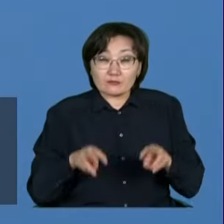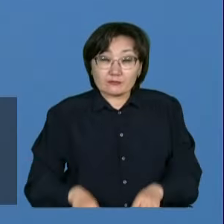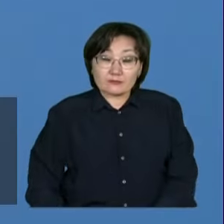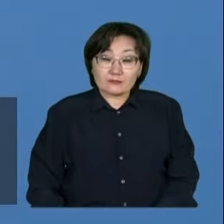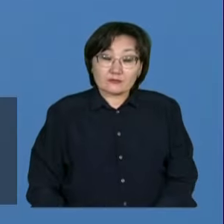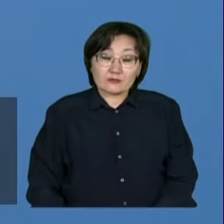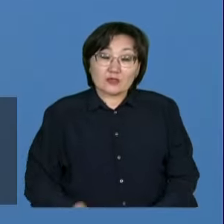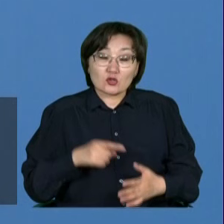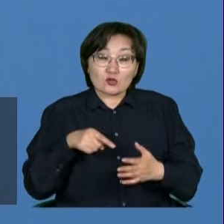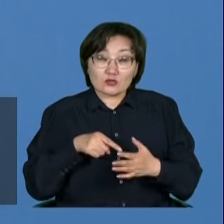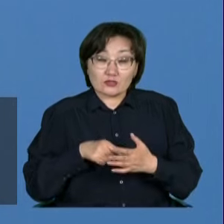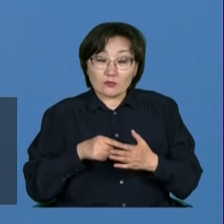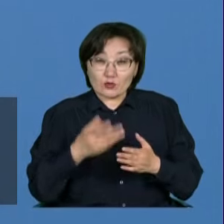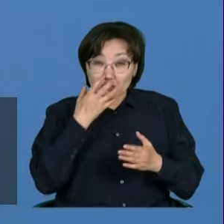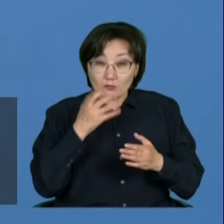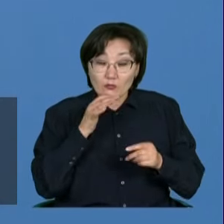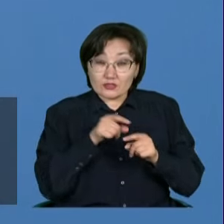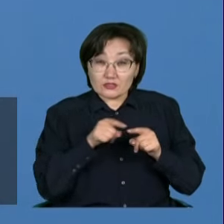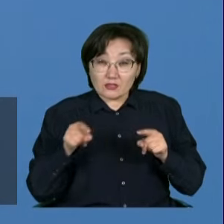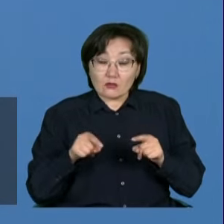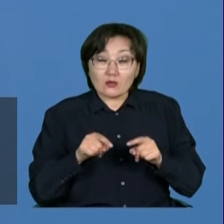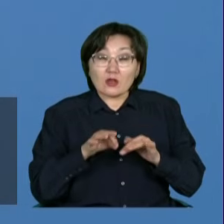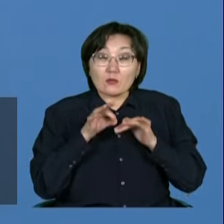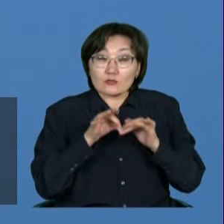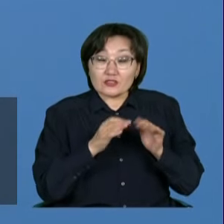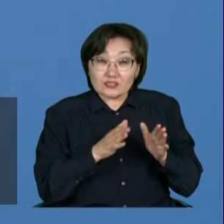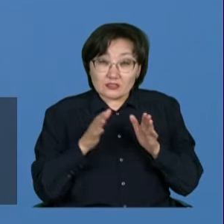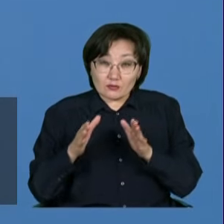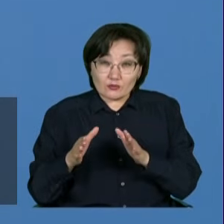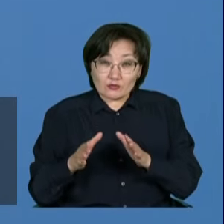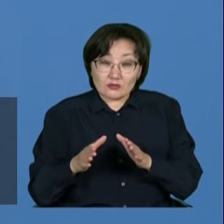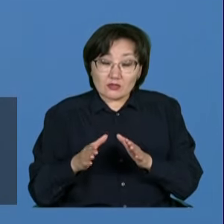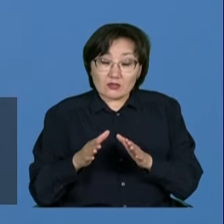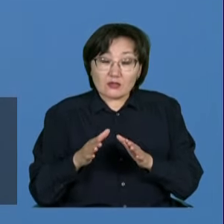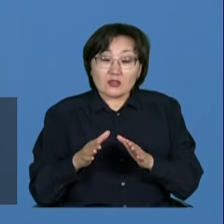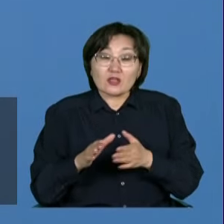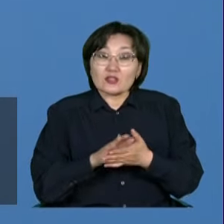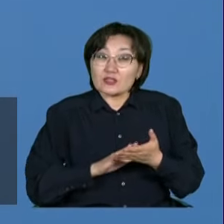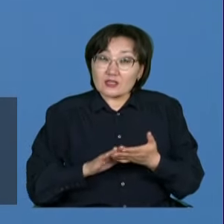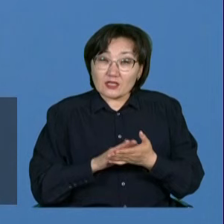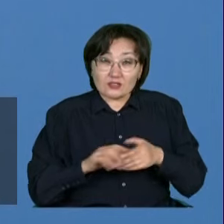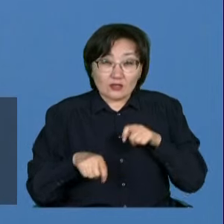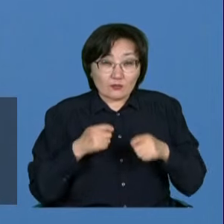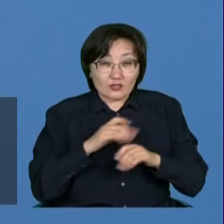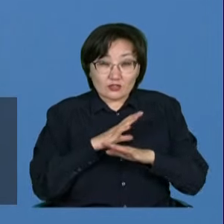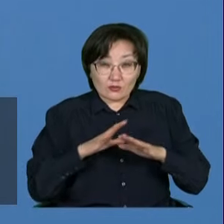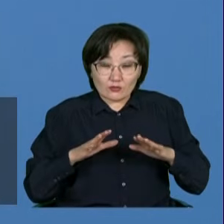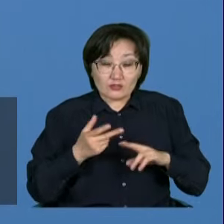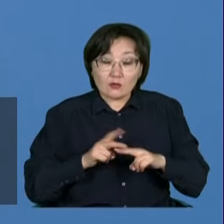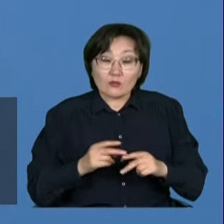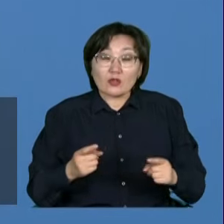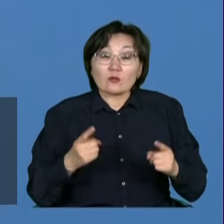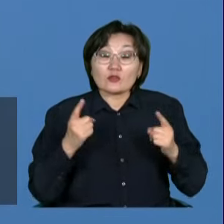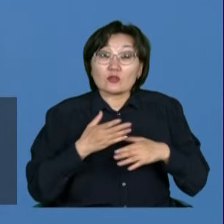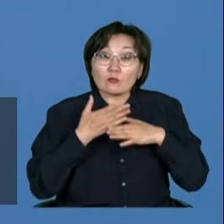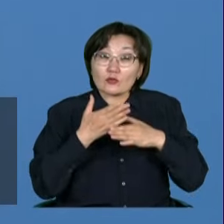тепла. Город отопительный период прошел стабильно, никаких эксцессов в городе за этот период не наблюдалось. Большую помощь этому оказали,